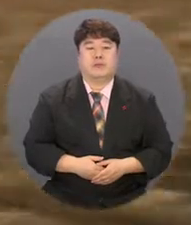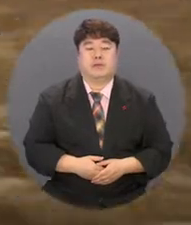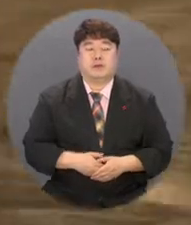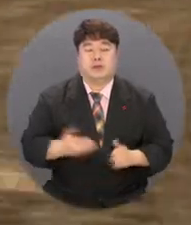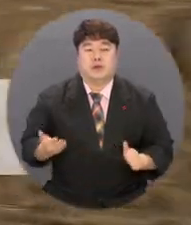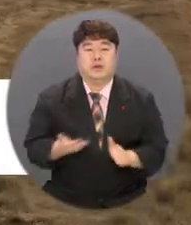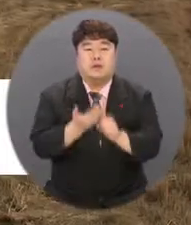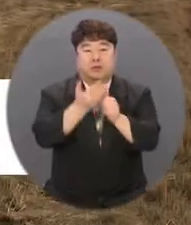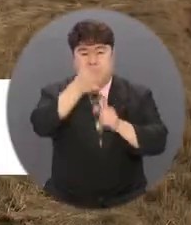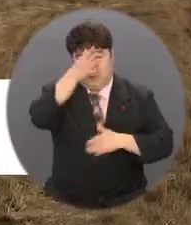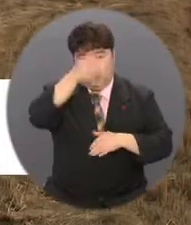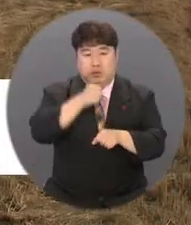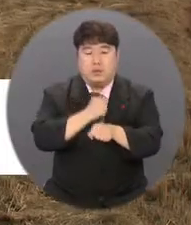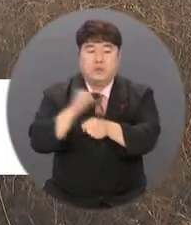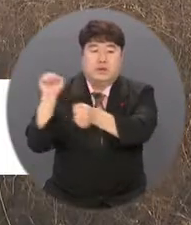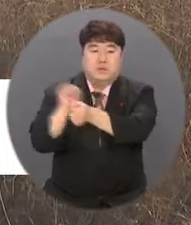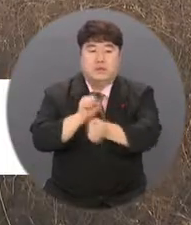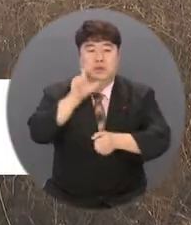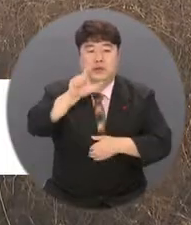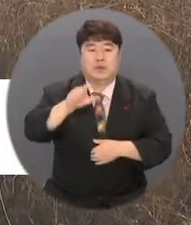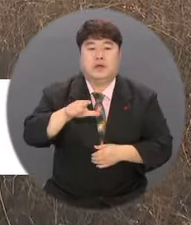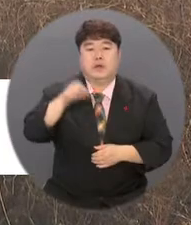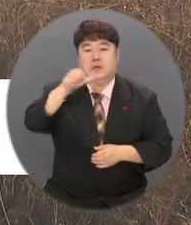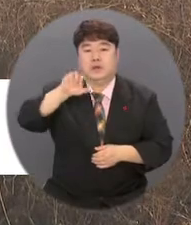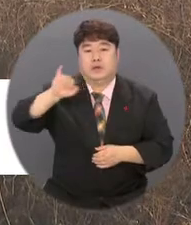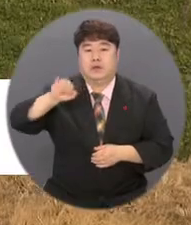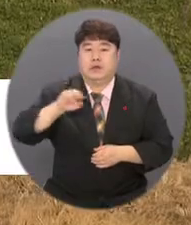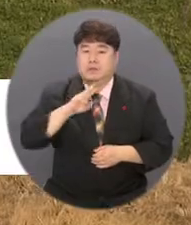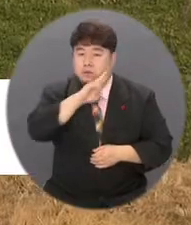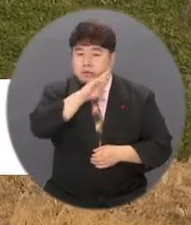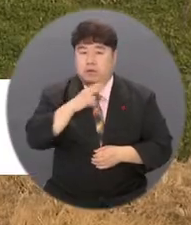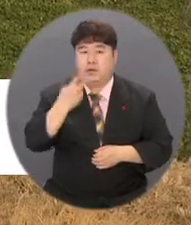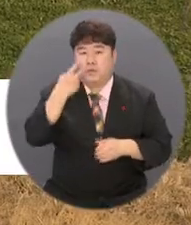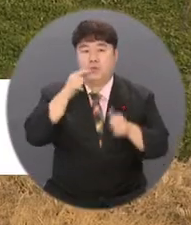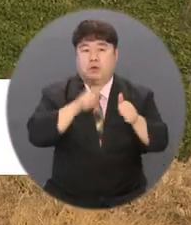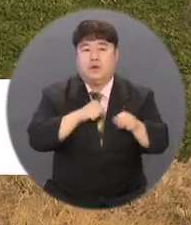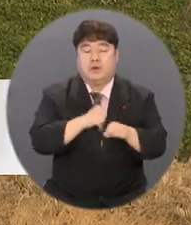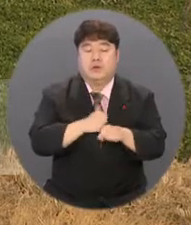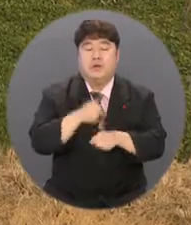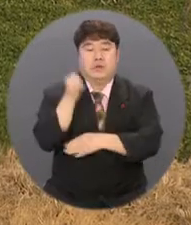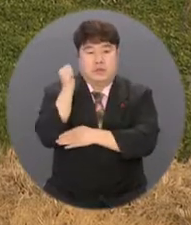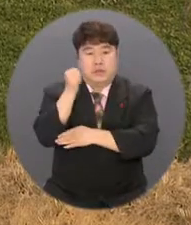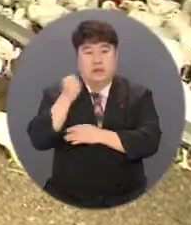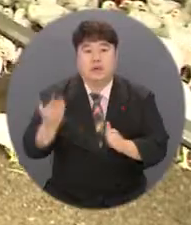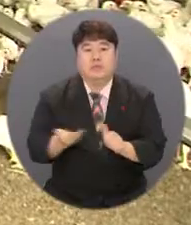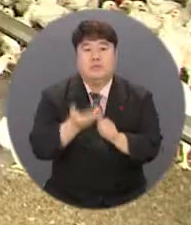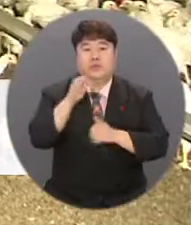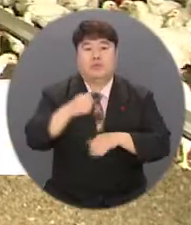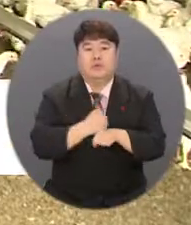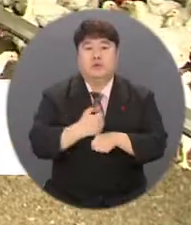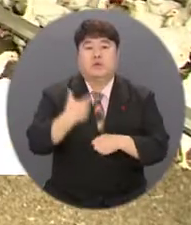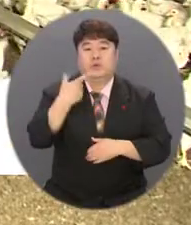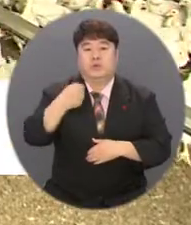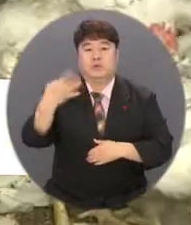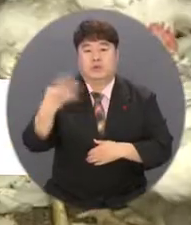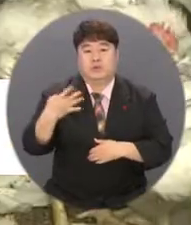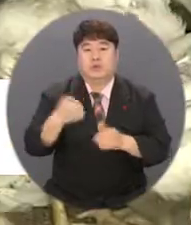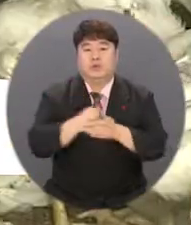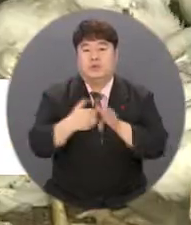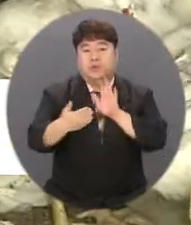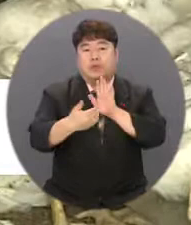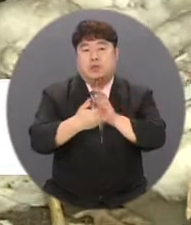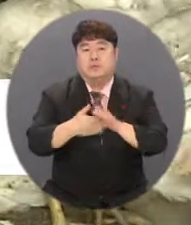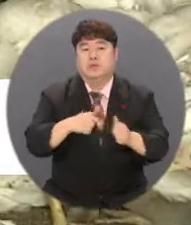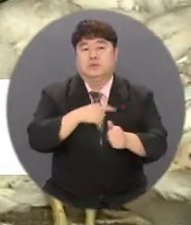사육 중인 닭에서 고병원성 AI 의심축이 확인된 영암의 한 6개 농장. 닭 6만 4천여 마리가